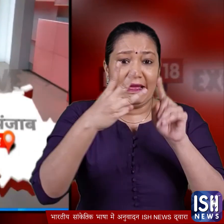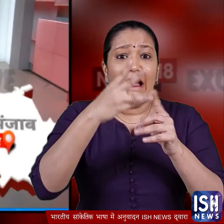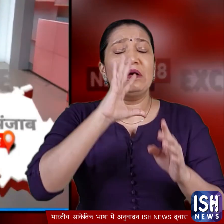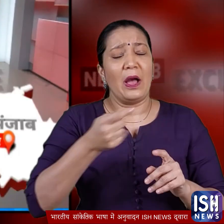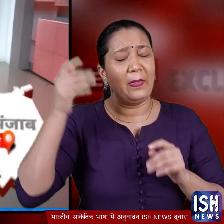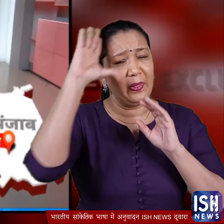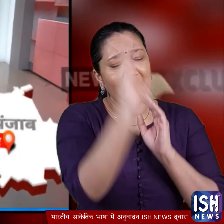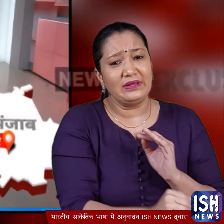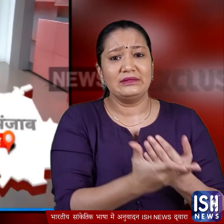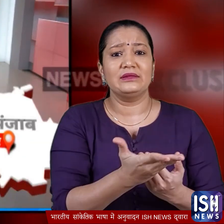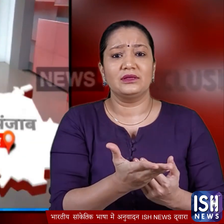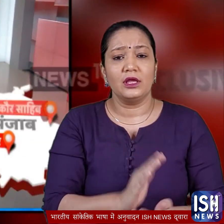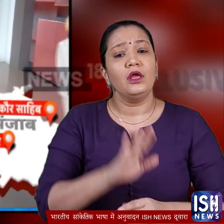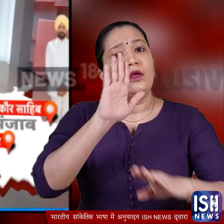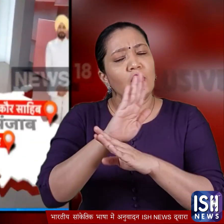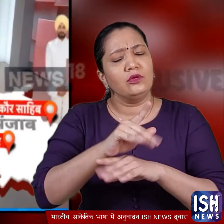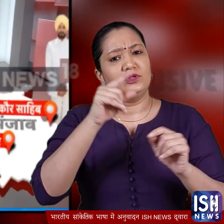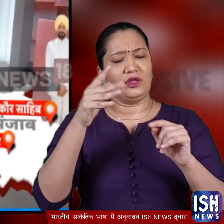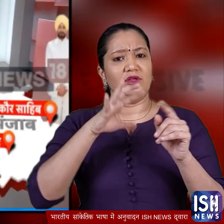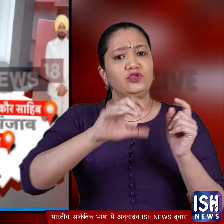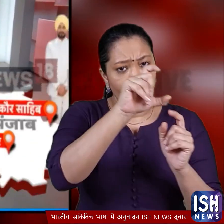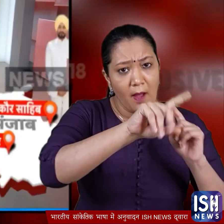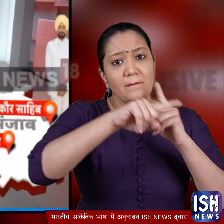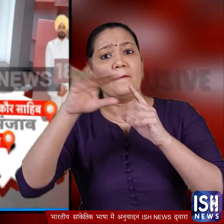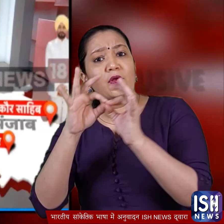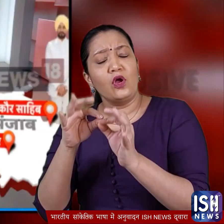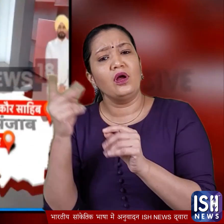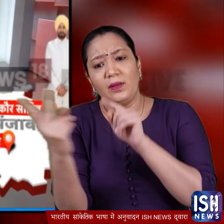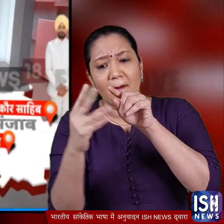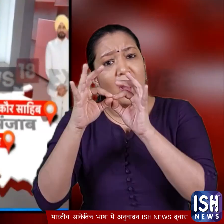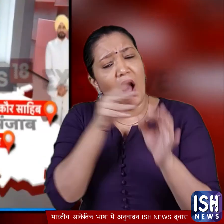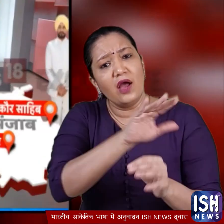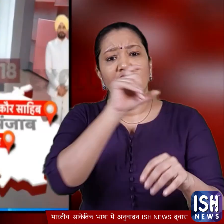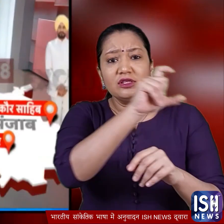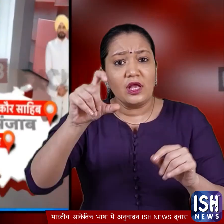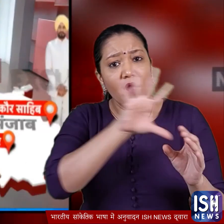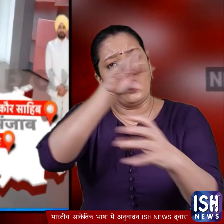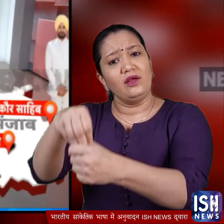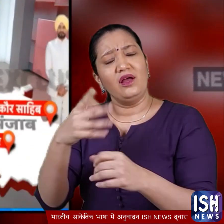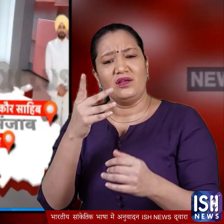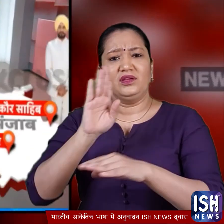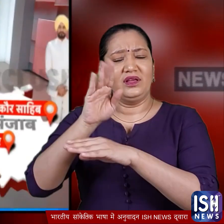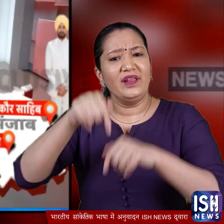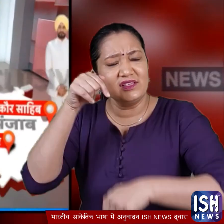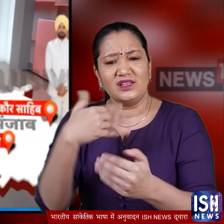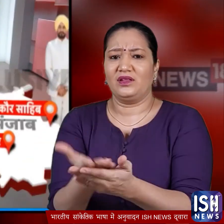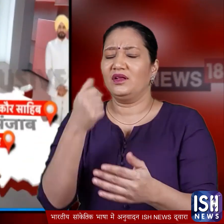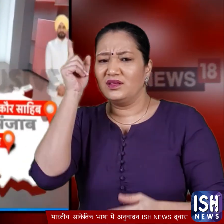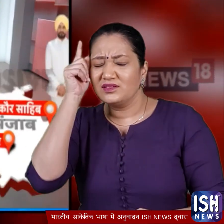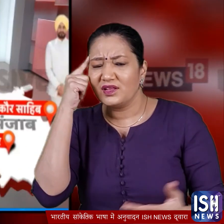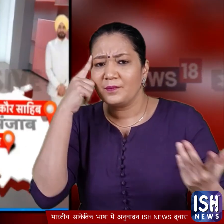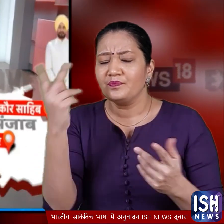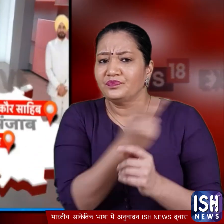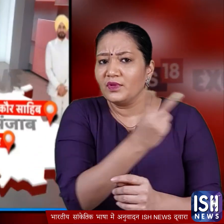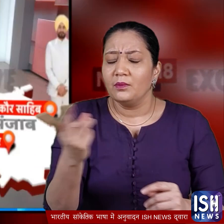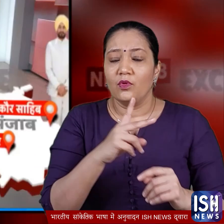तीसरे नंबर पर रहे थे। लेकिन इसके बाद भी कांग्रेस ने चमकौर साहब के अलावा भदौर से भी चन्नी को चुनावी मैदान में उतार दिया। अब यहां समझने वाली